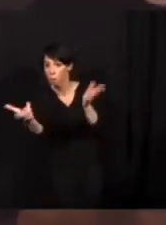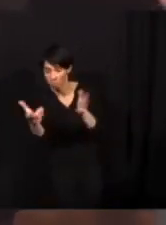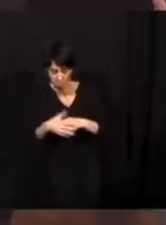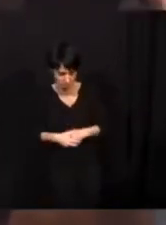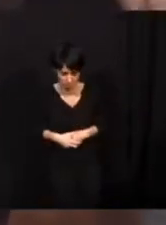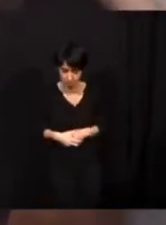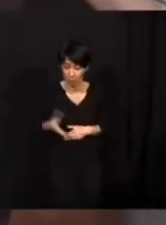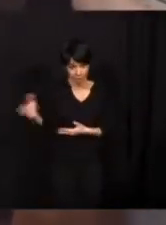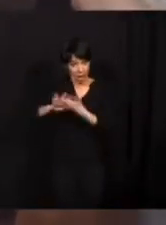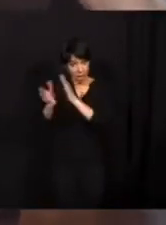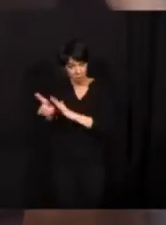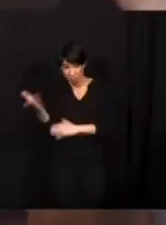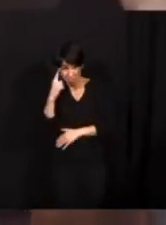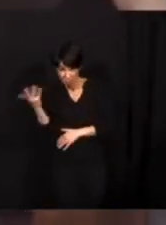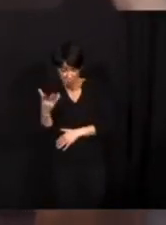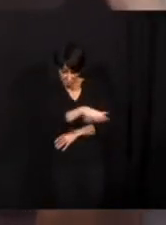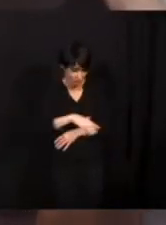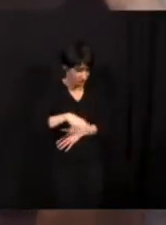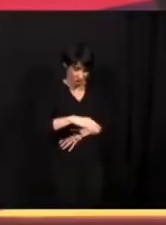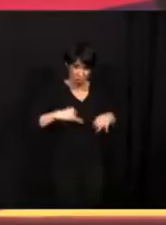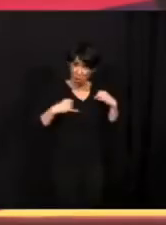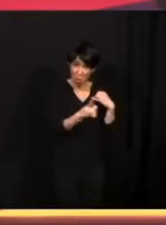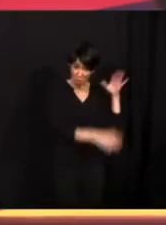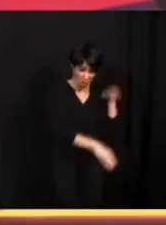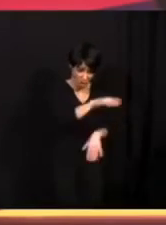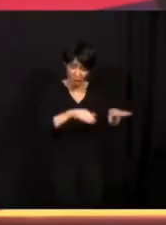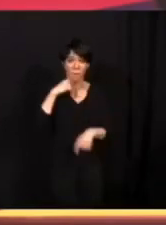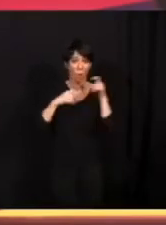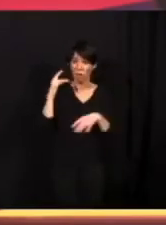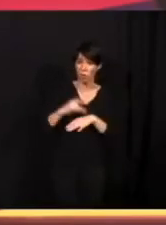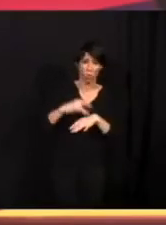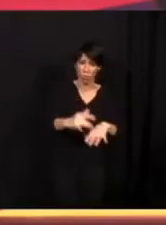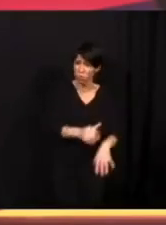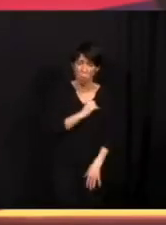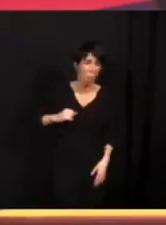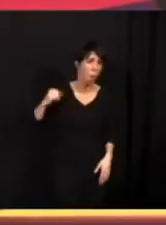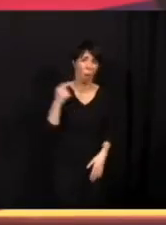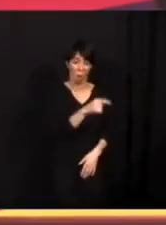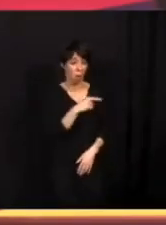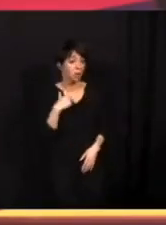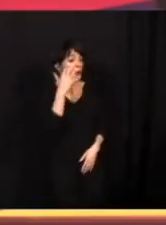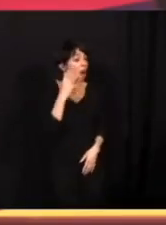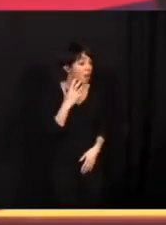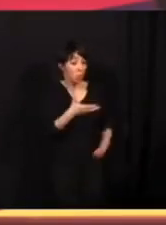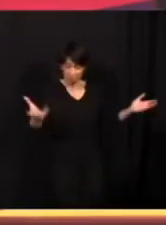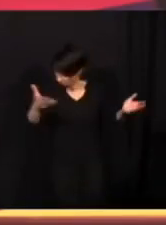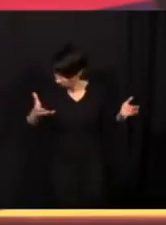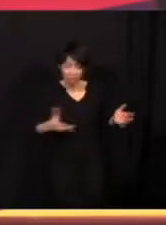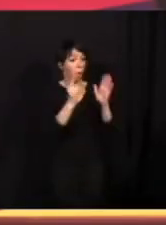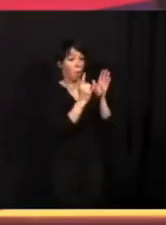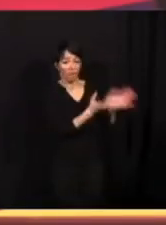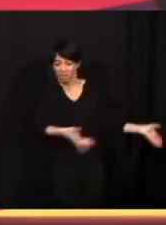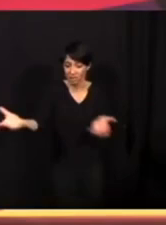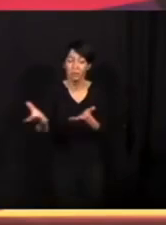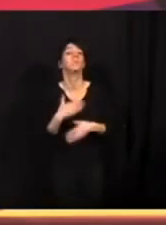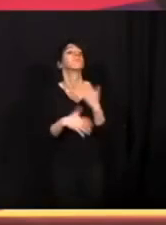Ils aident des jeunes qui ont subi violence sur violence, des jeunes envoyés dans des hôtels miteux, seuls à l'adolescence faute de place, qui sont jetés à la rue le jour